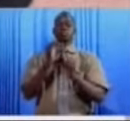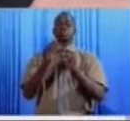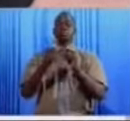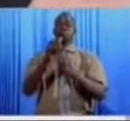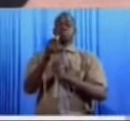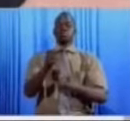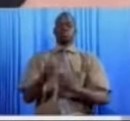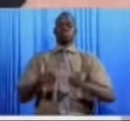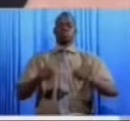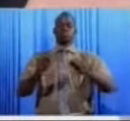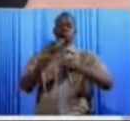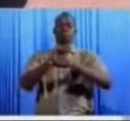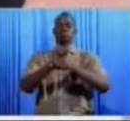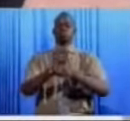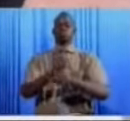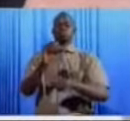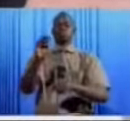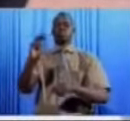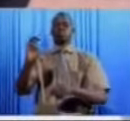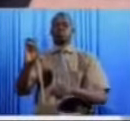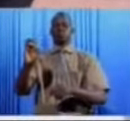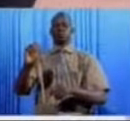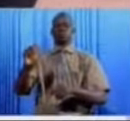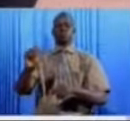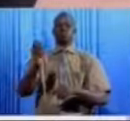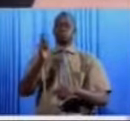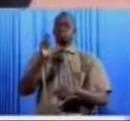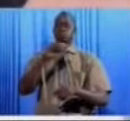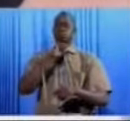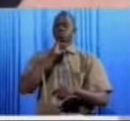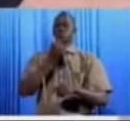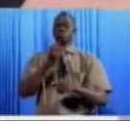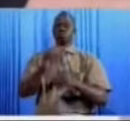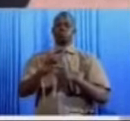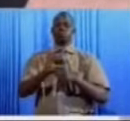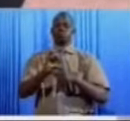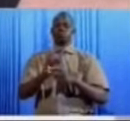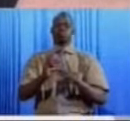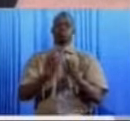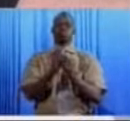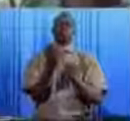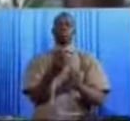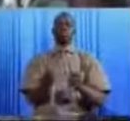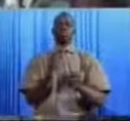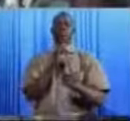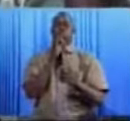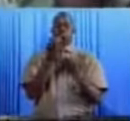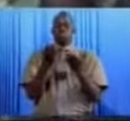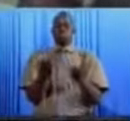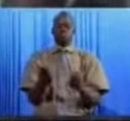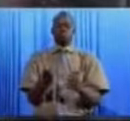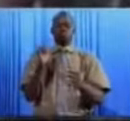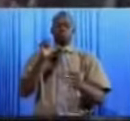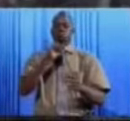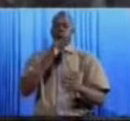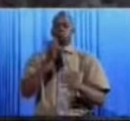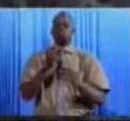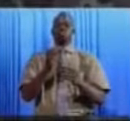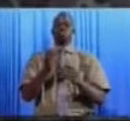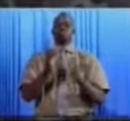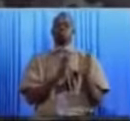activités l'onea ne serait plus à mesure de pouvoir traiter avec les dix critiques il ya l'unm se le plus en mesure de traiter cette eau là